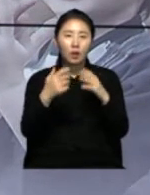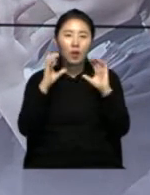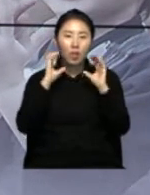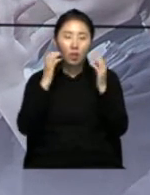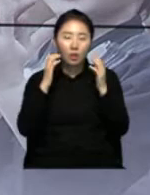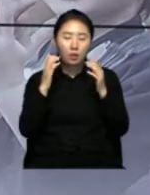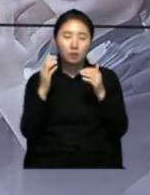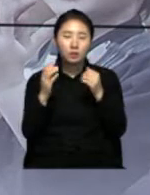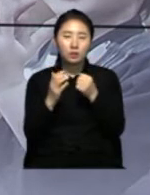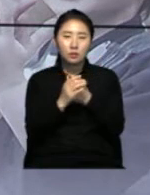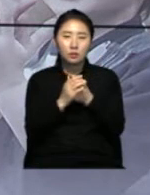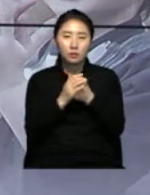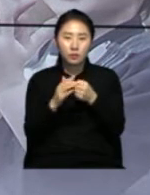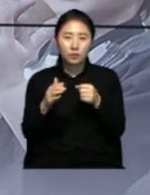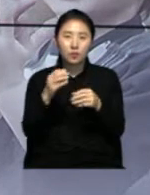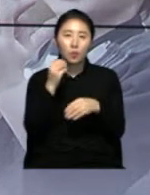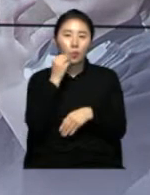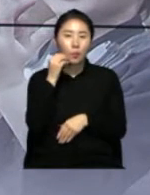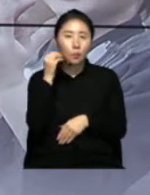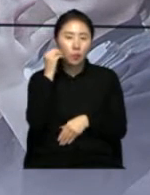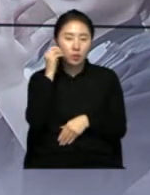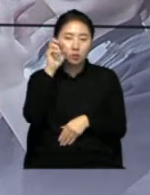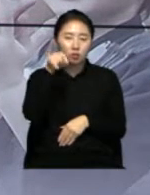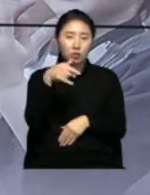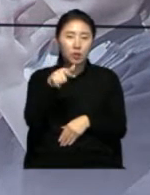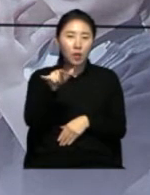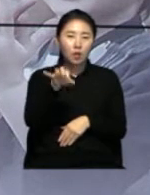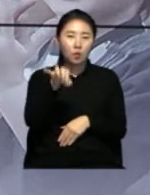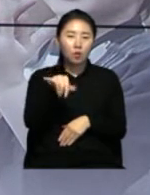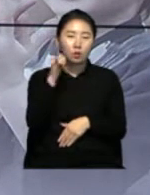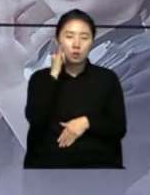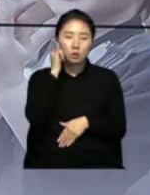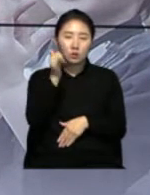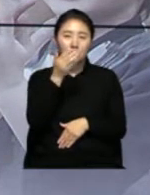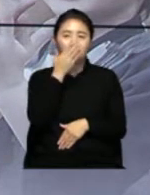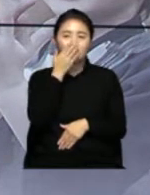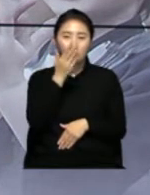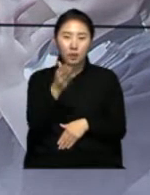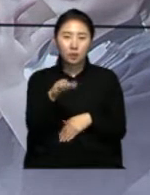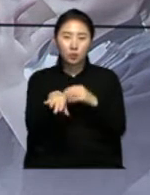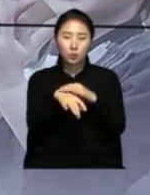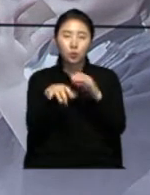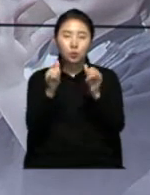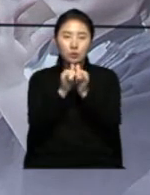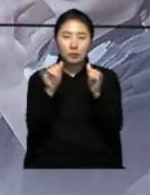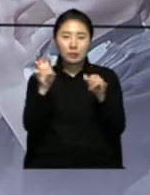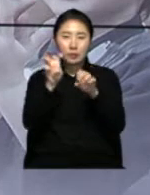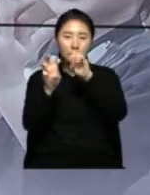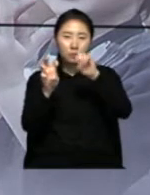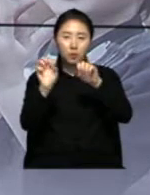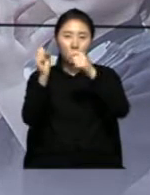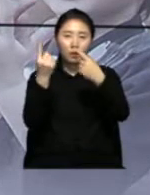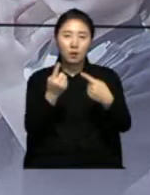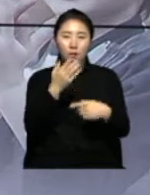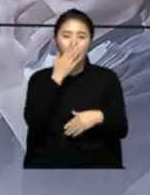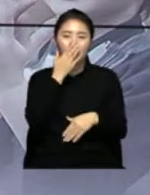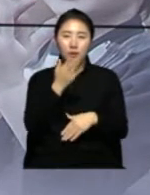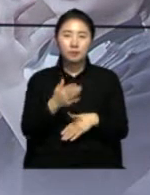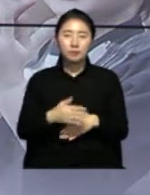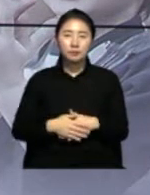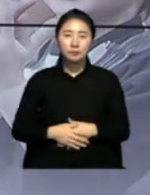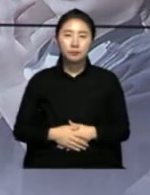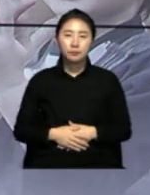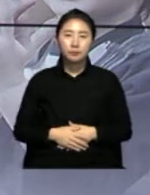저학년으로 종로문화재단 홈페이지나 무계원으로 신청하면 되고 종로구민은 참가비 30%가 할인된다고